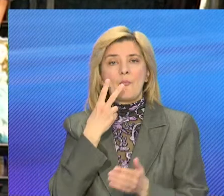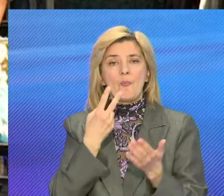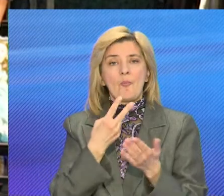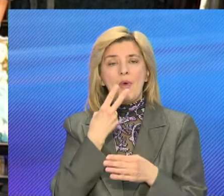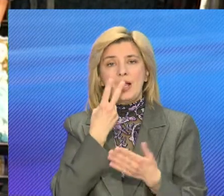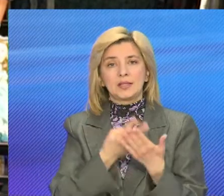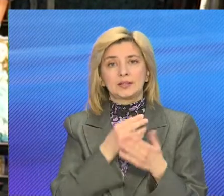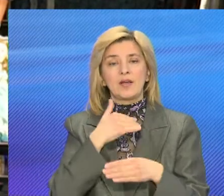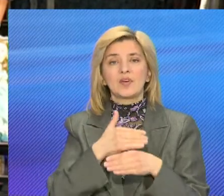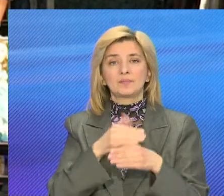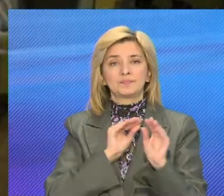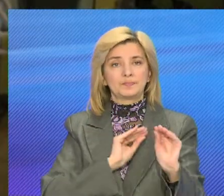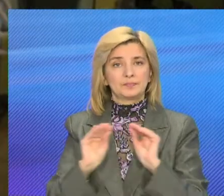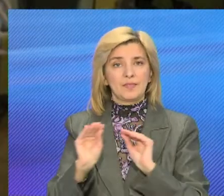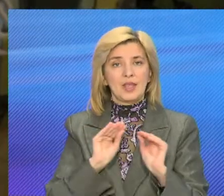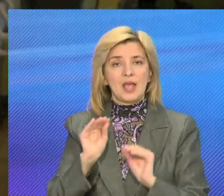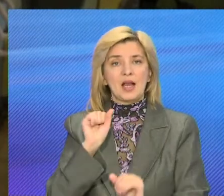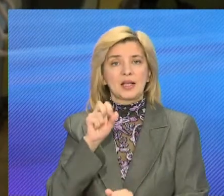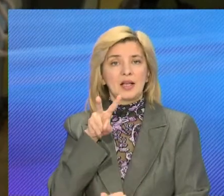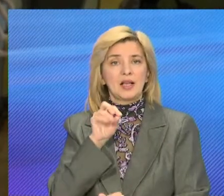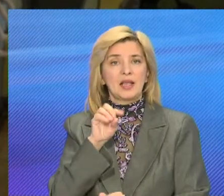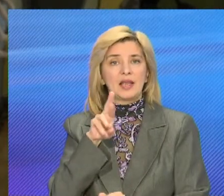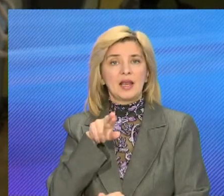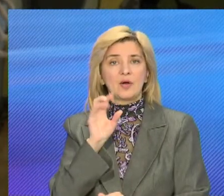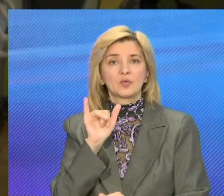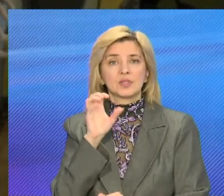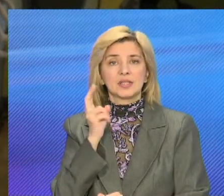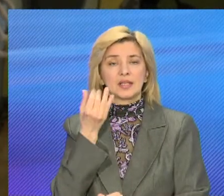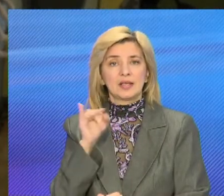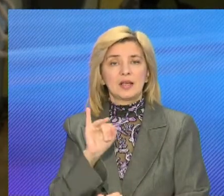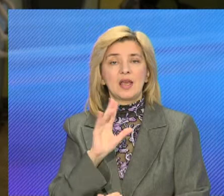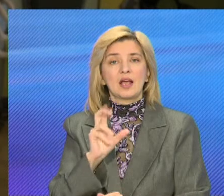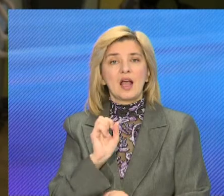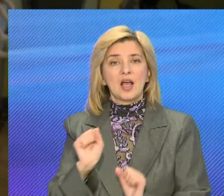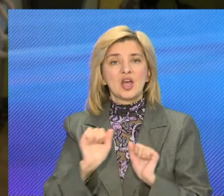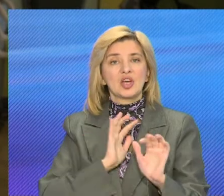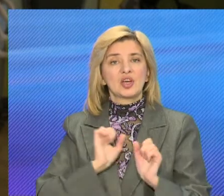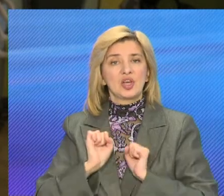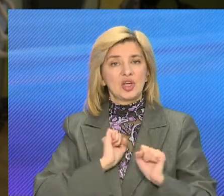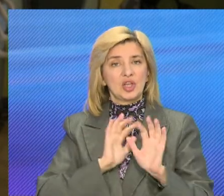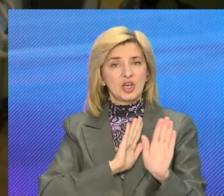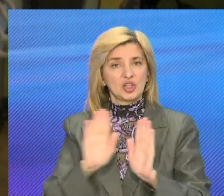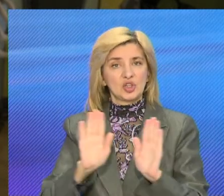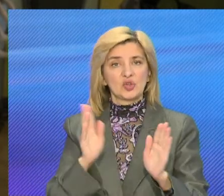премии Алексей Ляляуский. И как режиссер, и как художник